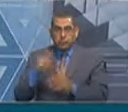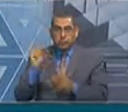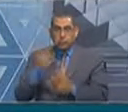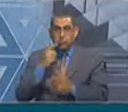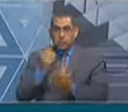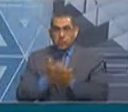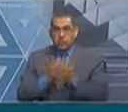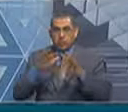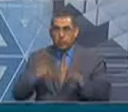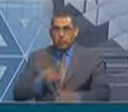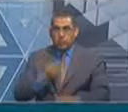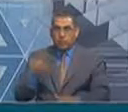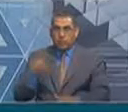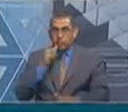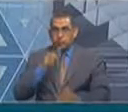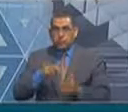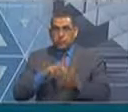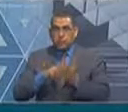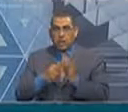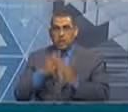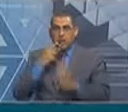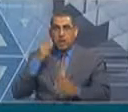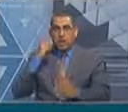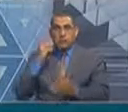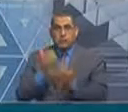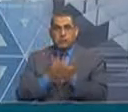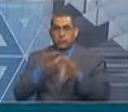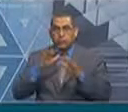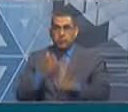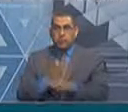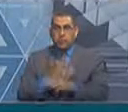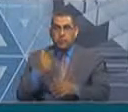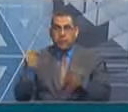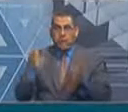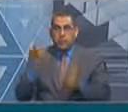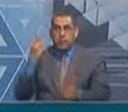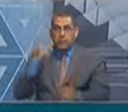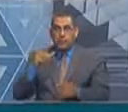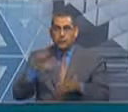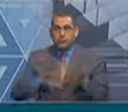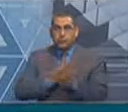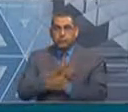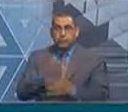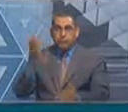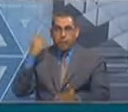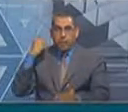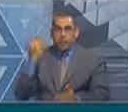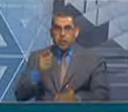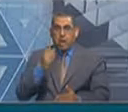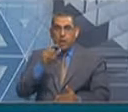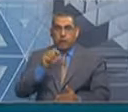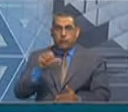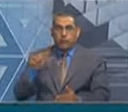الاقتصادية التي تمثل أسوأ تهديد لاستقراره منذ الحرب الأهلية التي دارت رحاها من عام